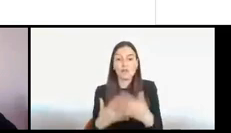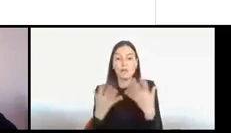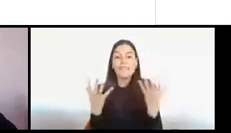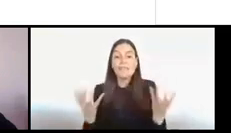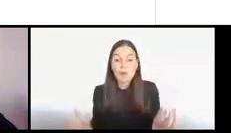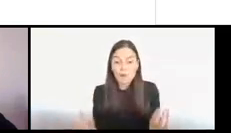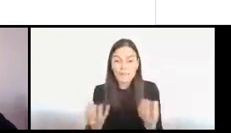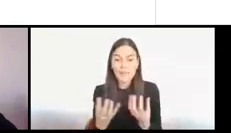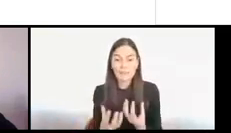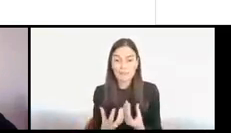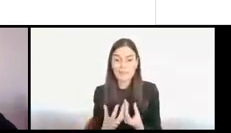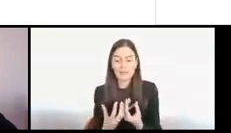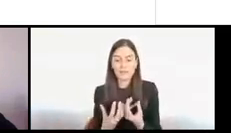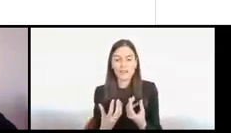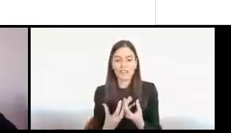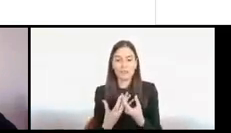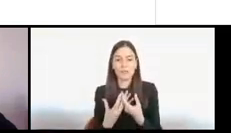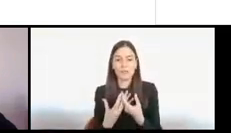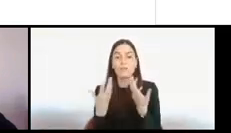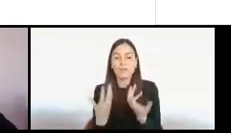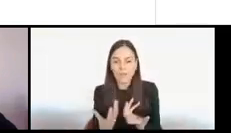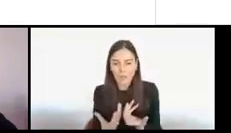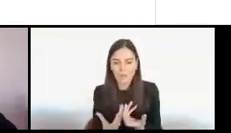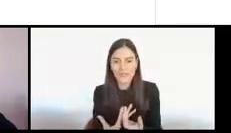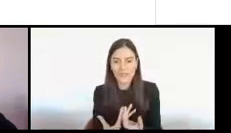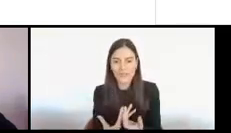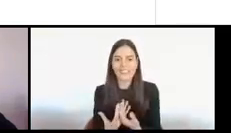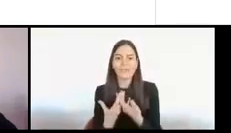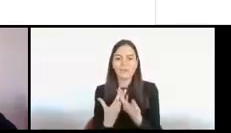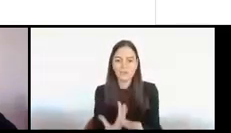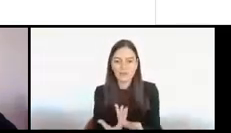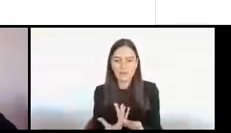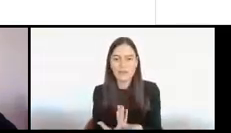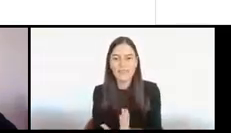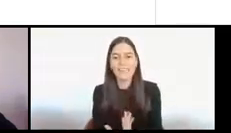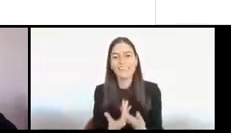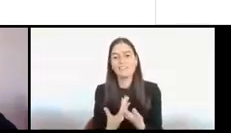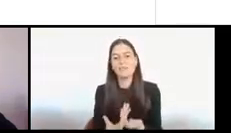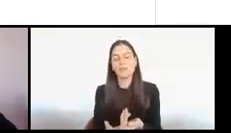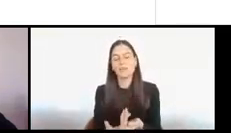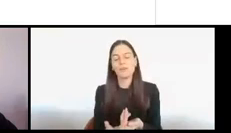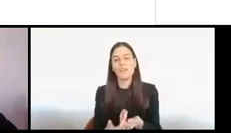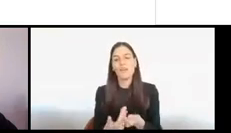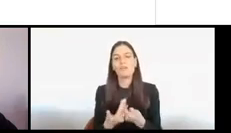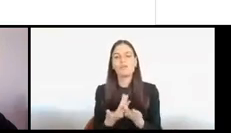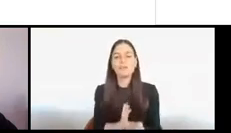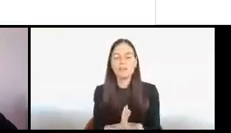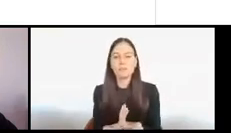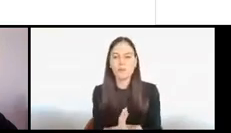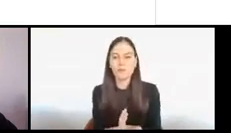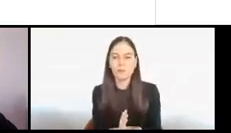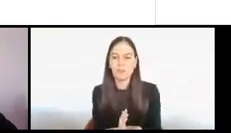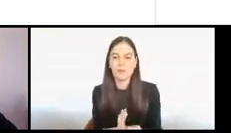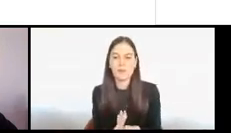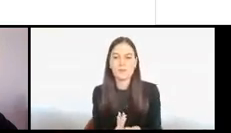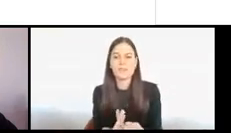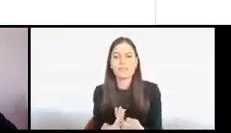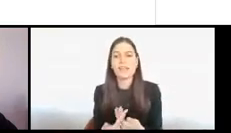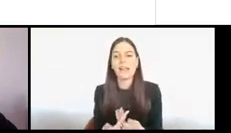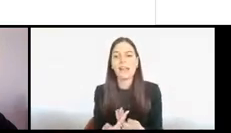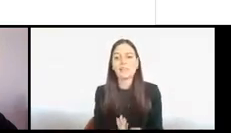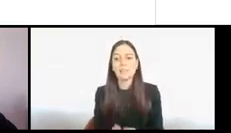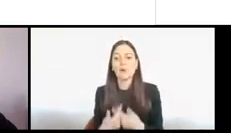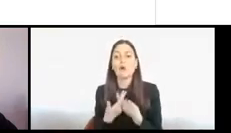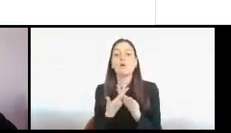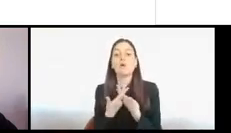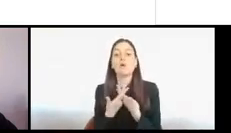toujours dans de l'immobilier, même si c'est au travers de la pierre papier, c'est quand même de l'immobilier. Et donc, le deuxième moteur de performance, ça